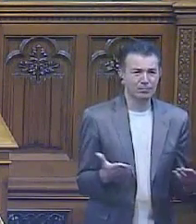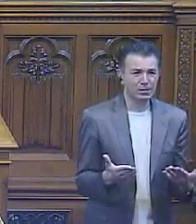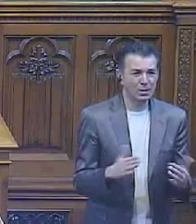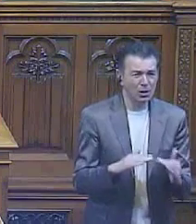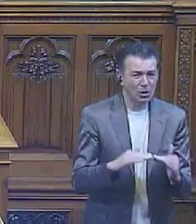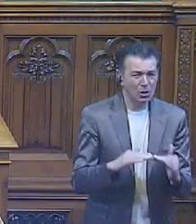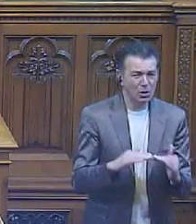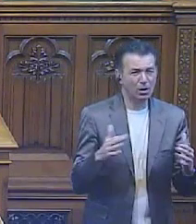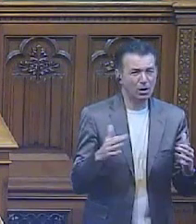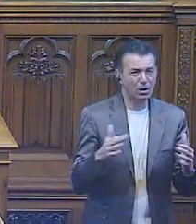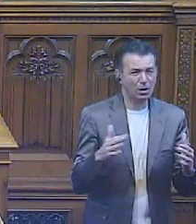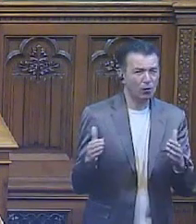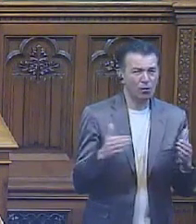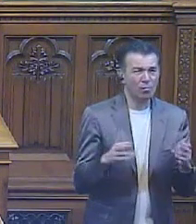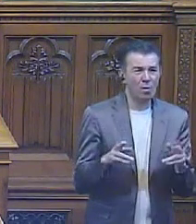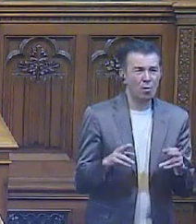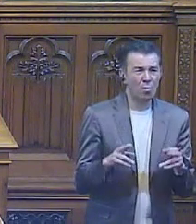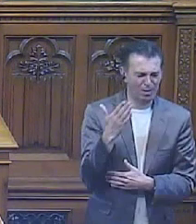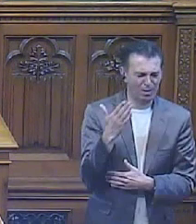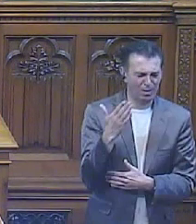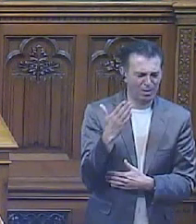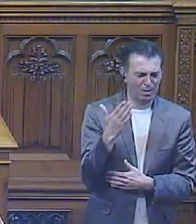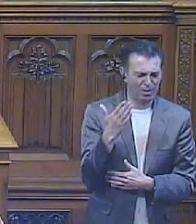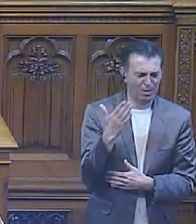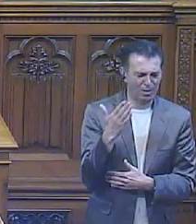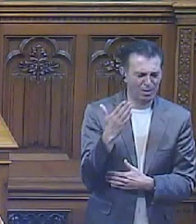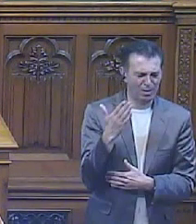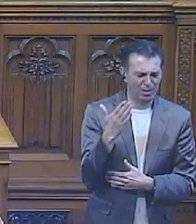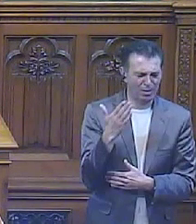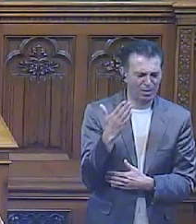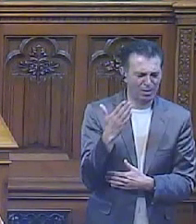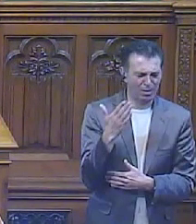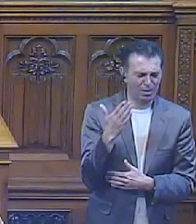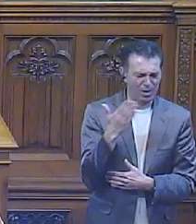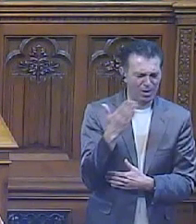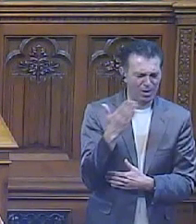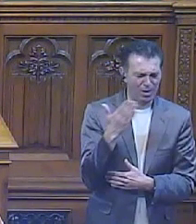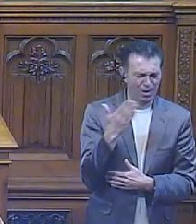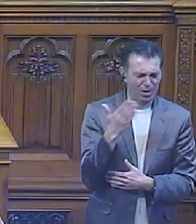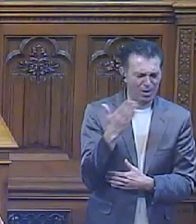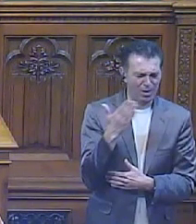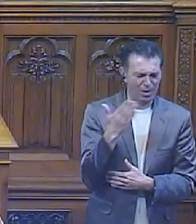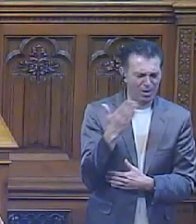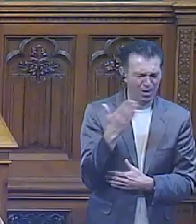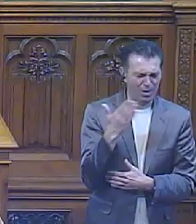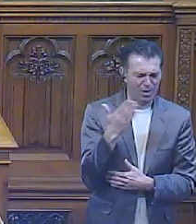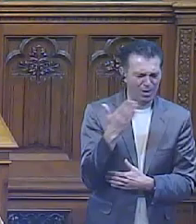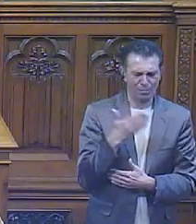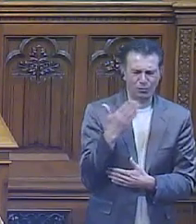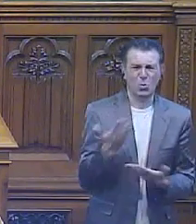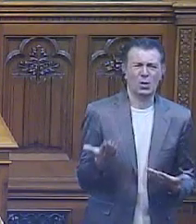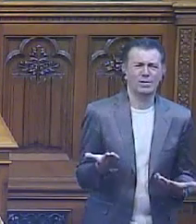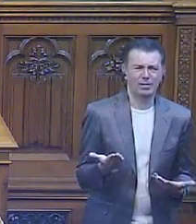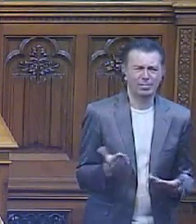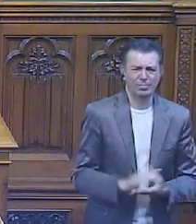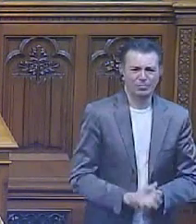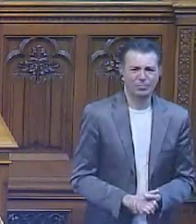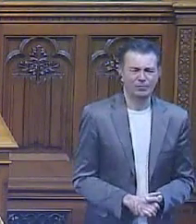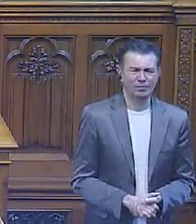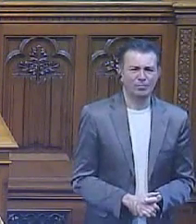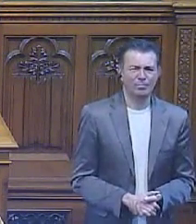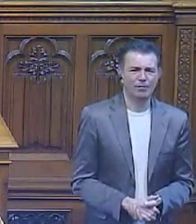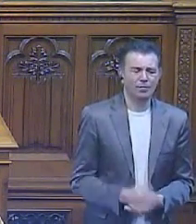gibt, weil ein paar Zehntausende Menschen auf der Flucht sind. Es ist im Grunde absurd, meine sehr geehrten Damen und Herren.